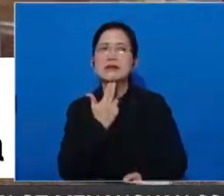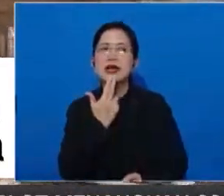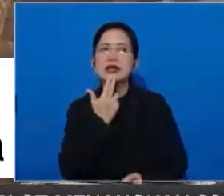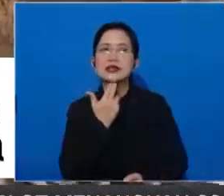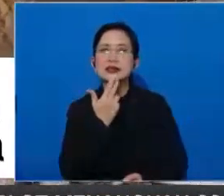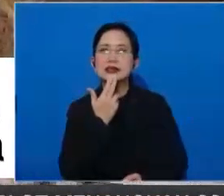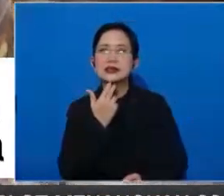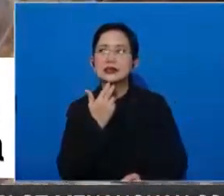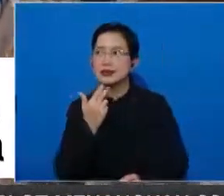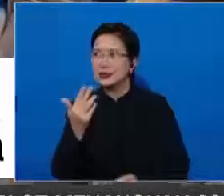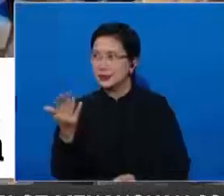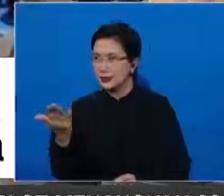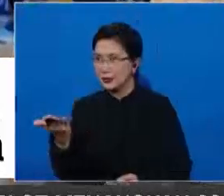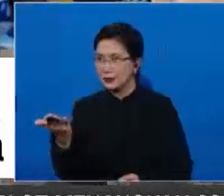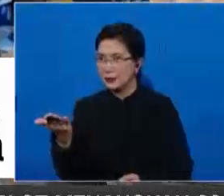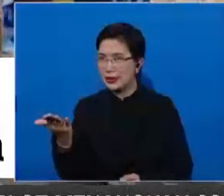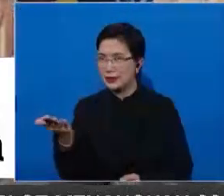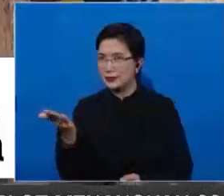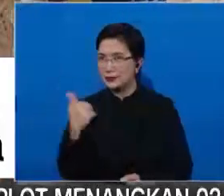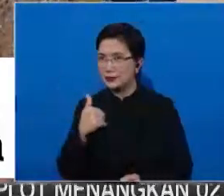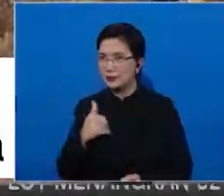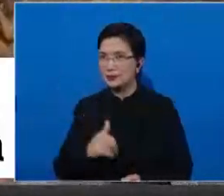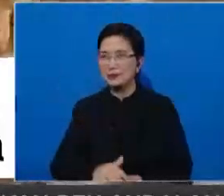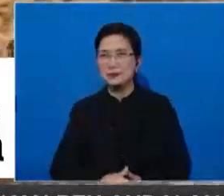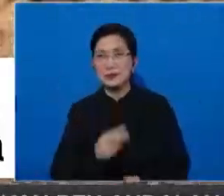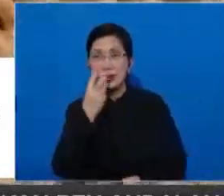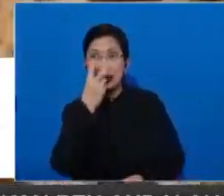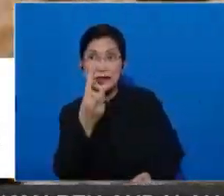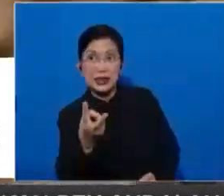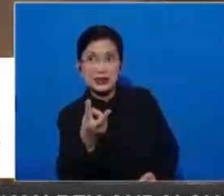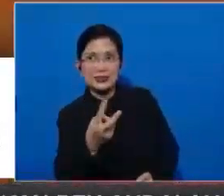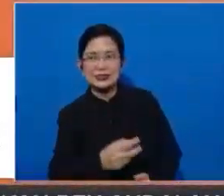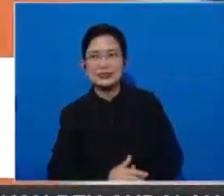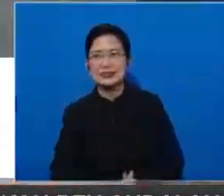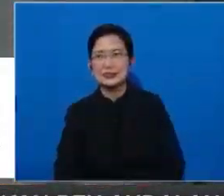manis. Nah, saya akan makan dulu, dan kita akan bikin satu lagi sajiannya. Ini dia.